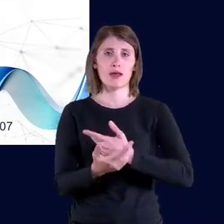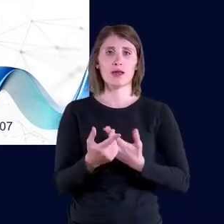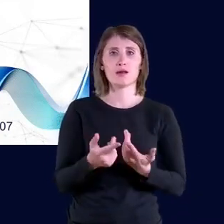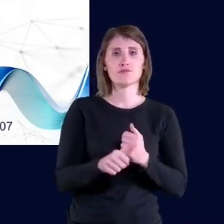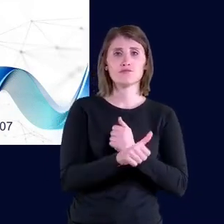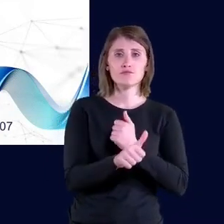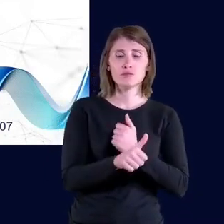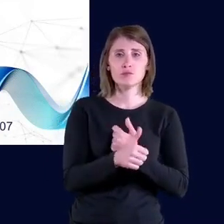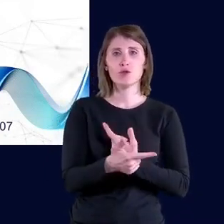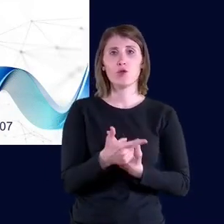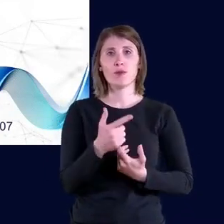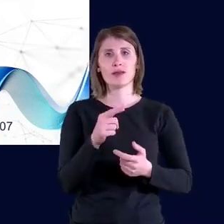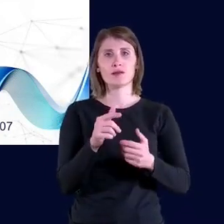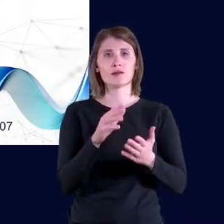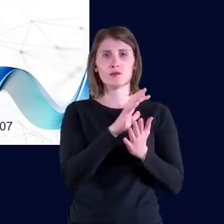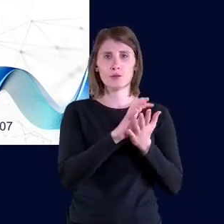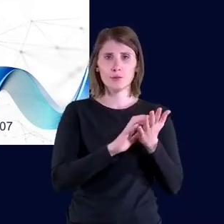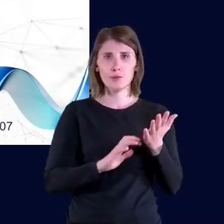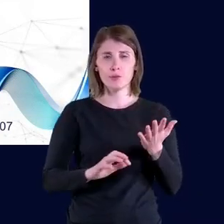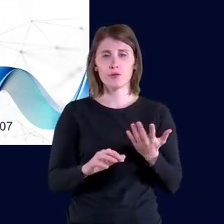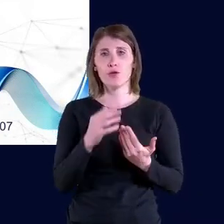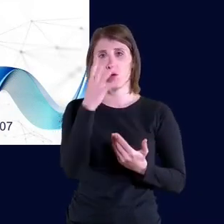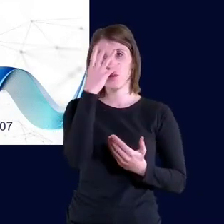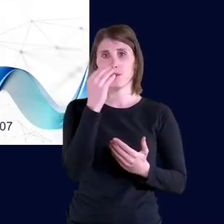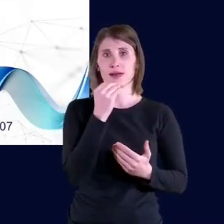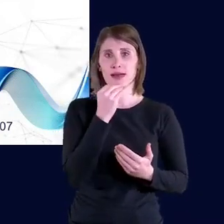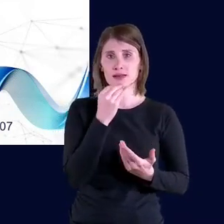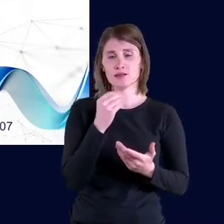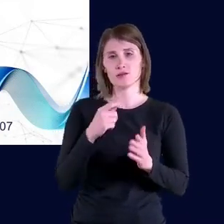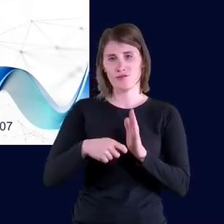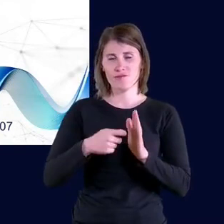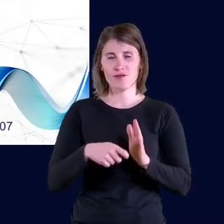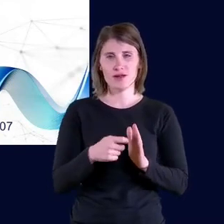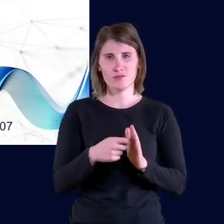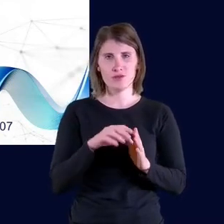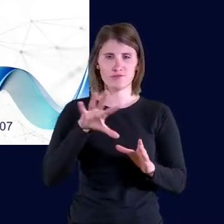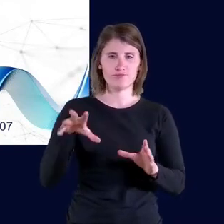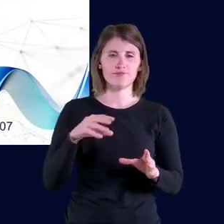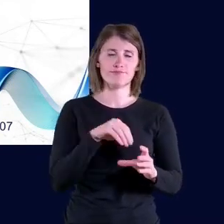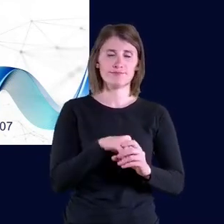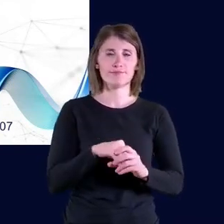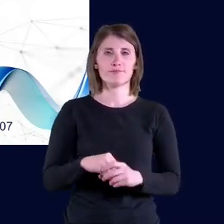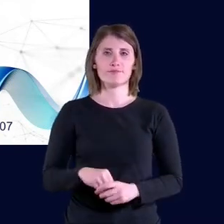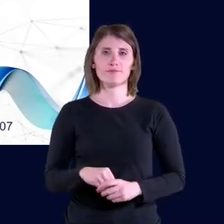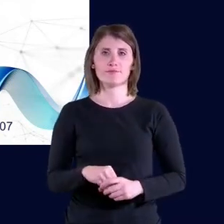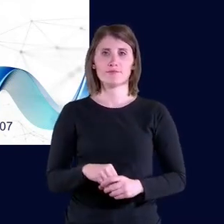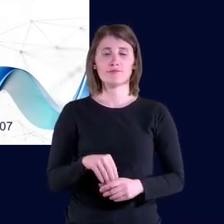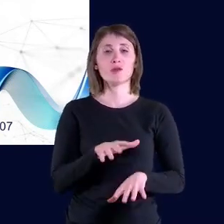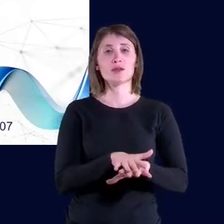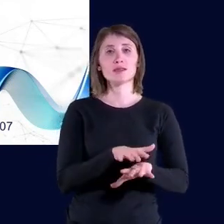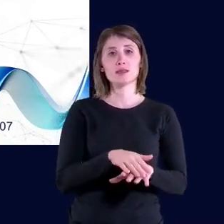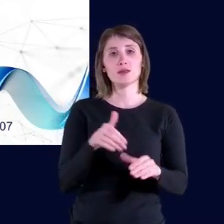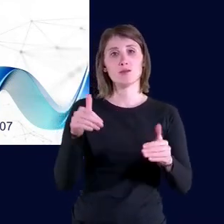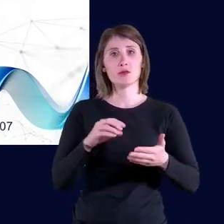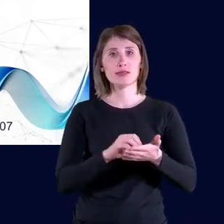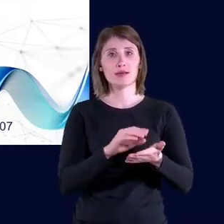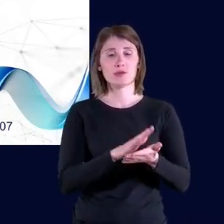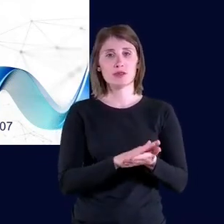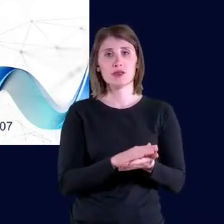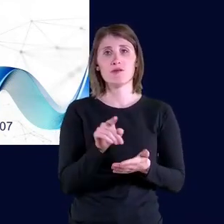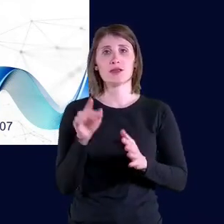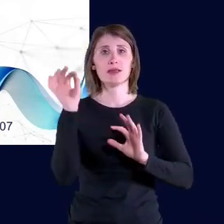projekty audiowizualne czy też obiekty wideo dr co może zapisywać dane na macierzach